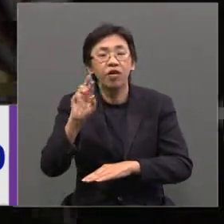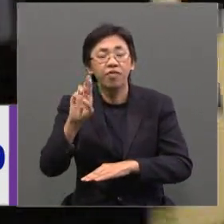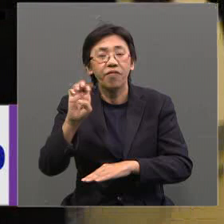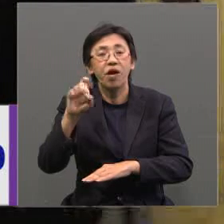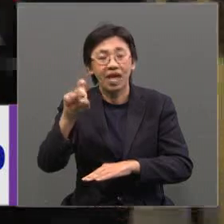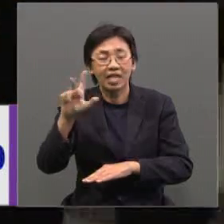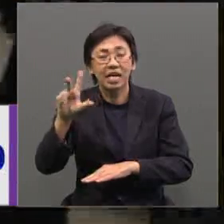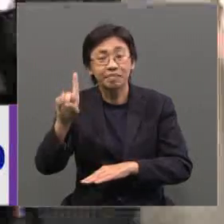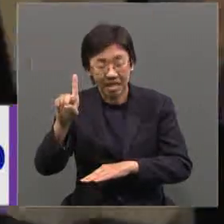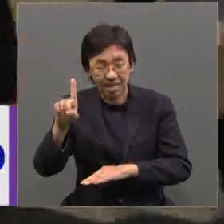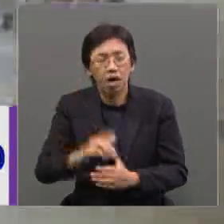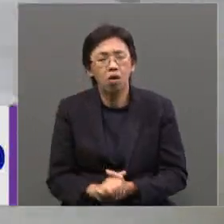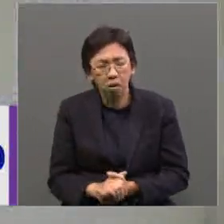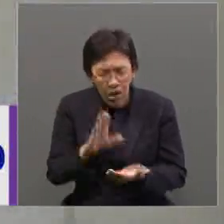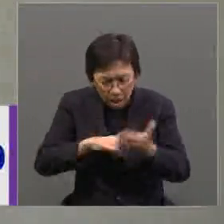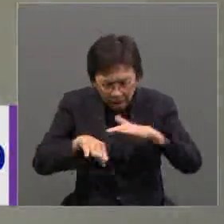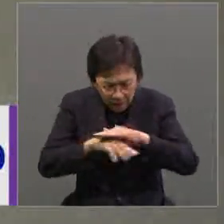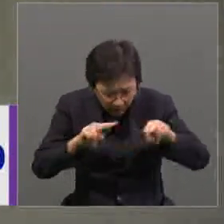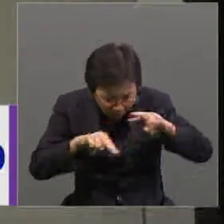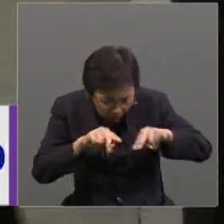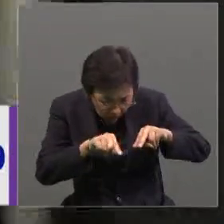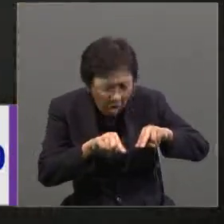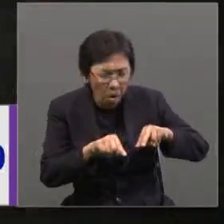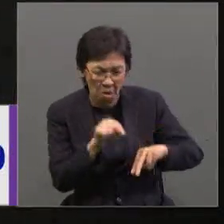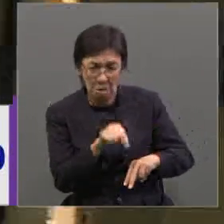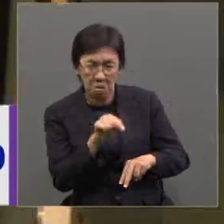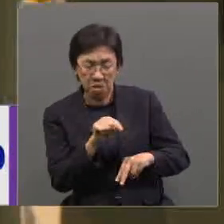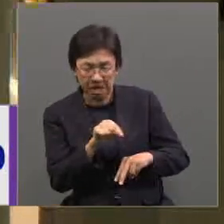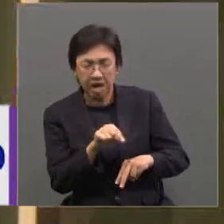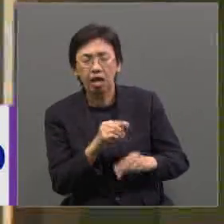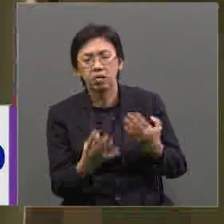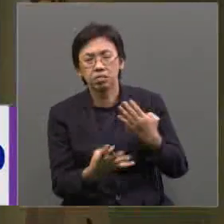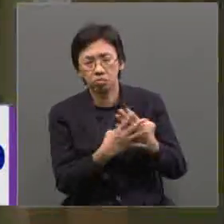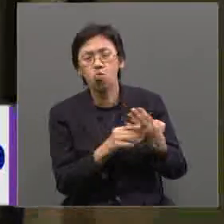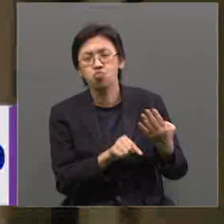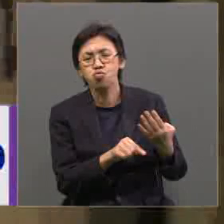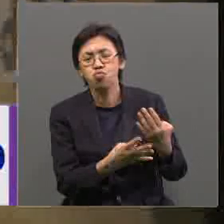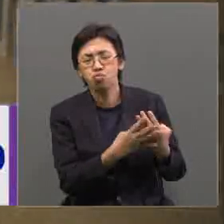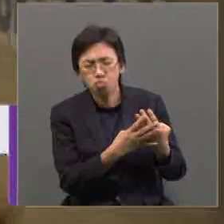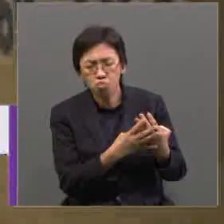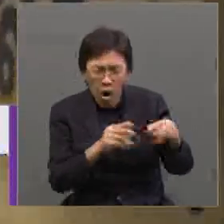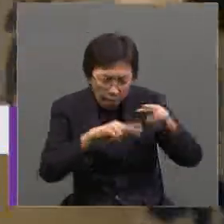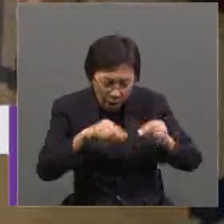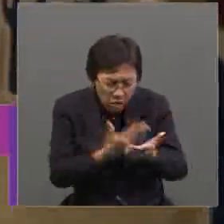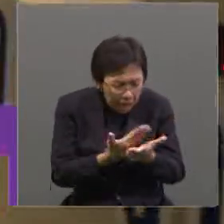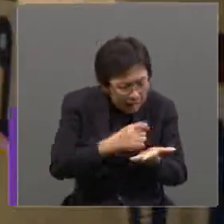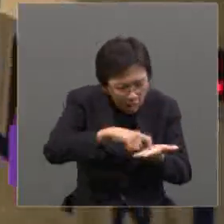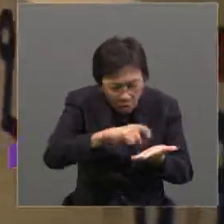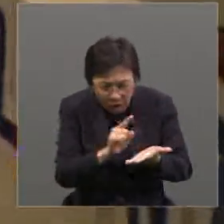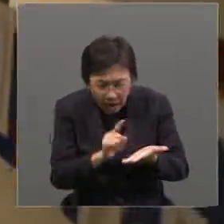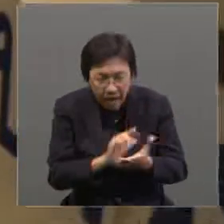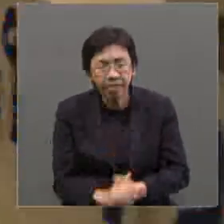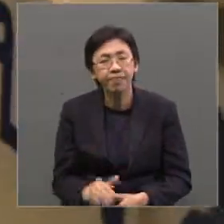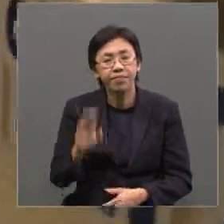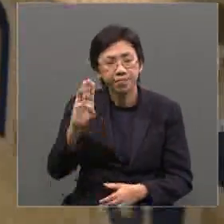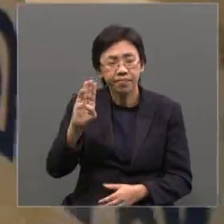บริษัทไอ้ Forex 3D เนี่ยแล้วเป็นผู้ต้องหารายสำคัญซึ่งตอนนี้อภิรักษ์เนี่ยจำคุกอยู่นะแล้วก็บริษัทมีดี